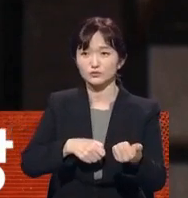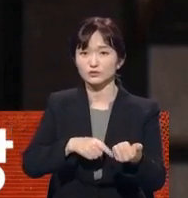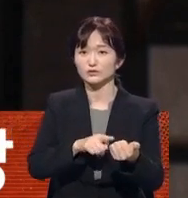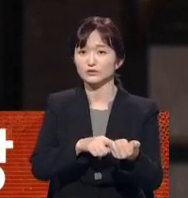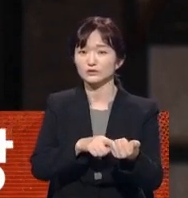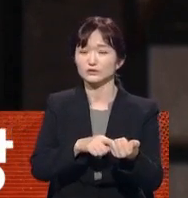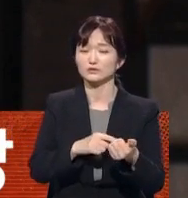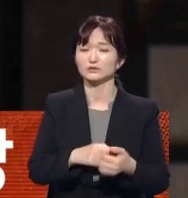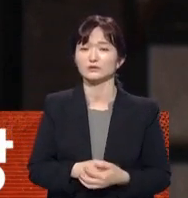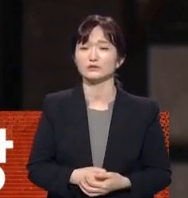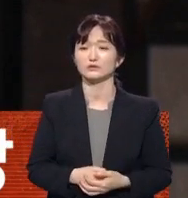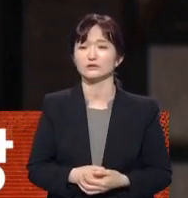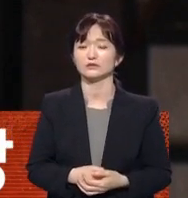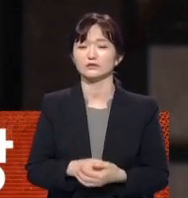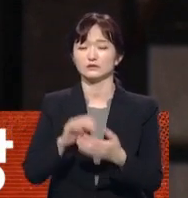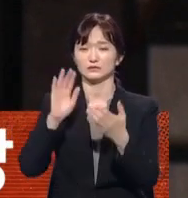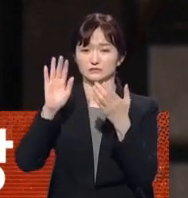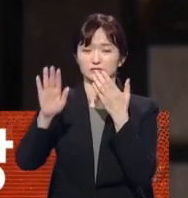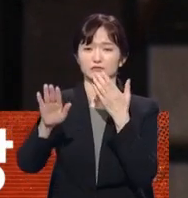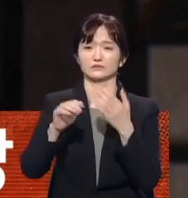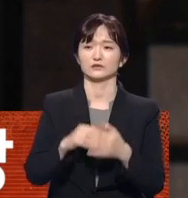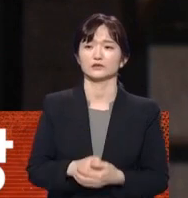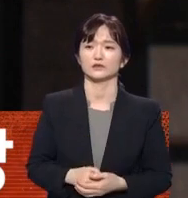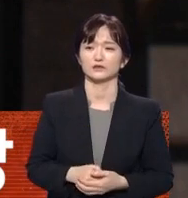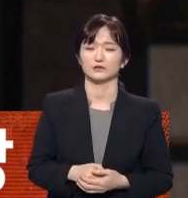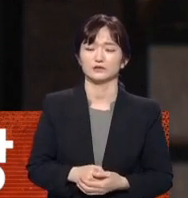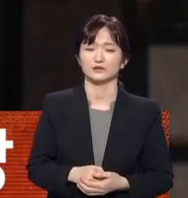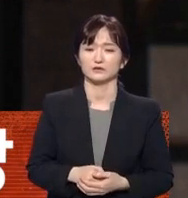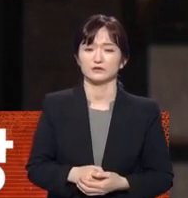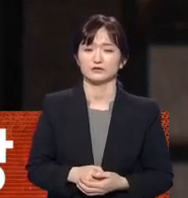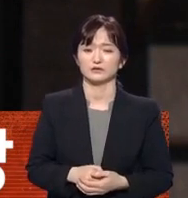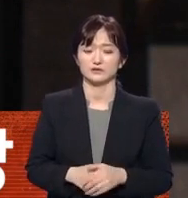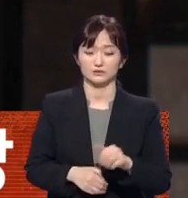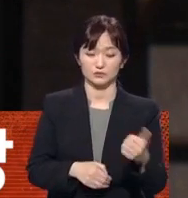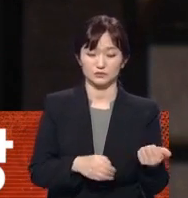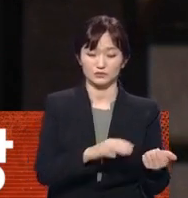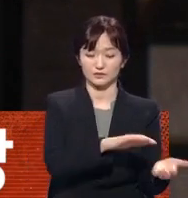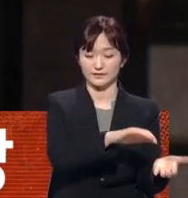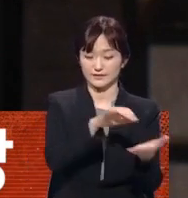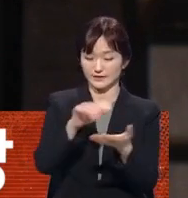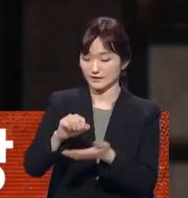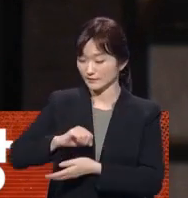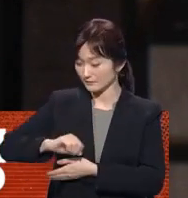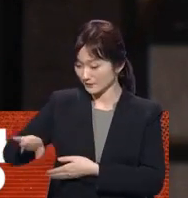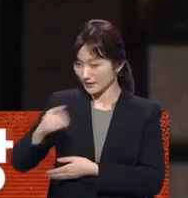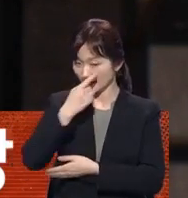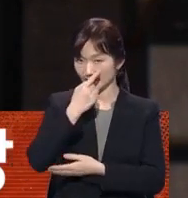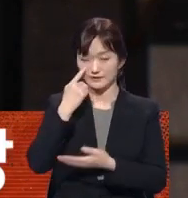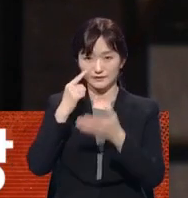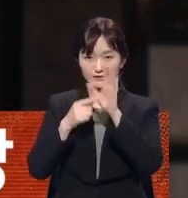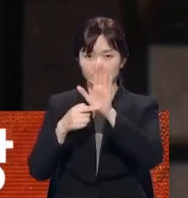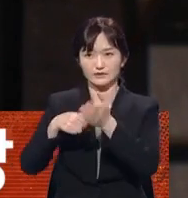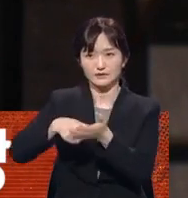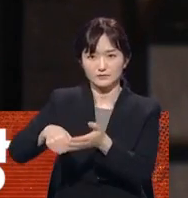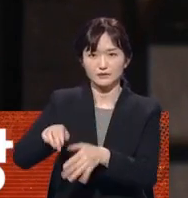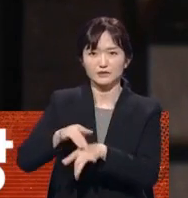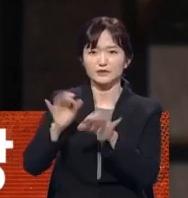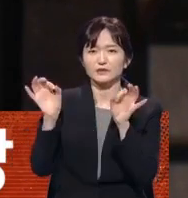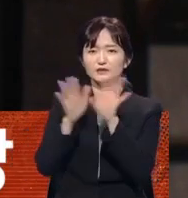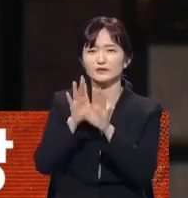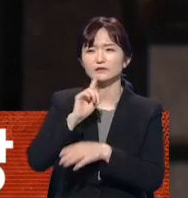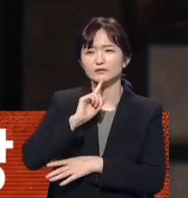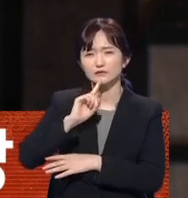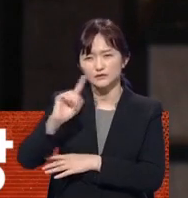얘기를 한다 하더라도 그 이후에 시신을 유기하고 그리고 이제 증거인멸을 하면서 또 실종신고를 내고 한